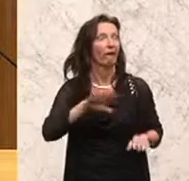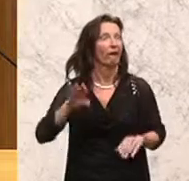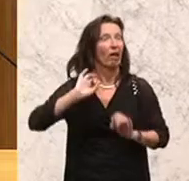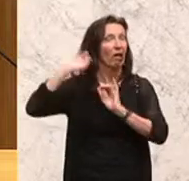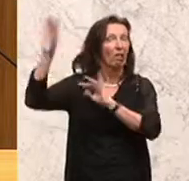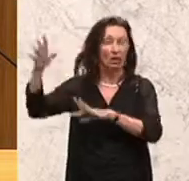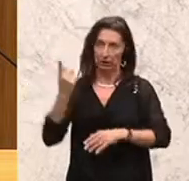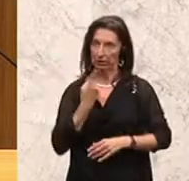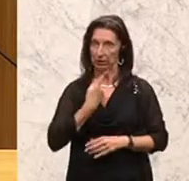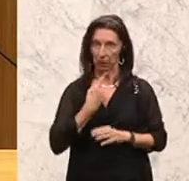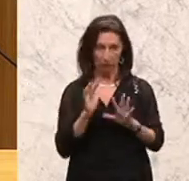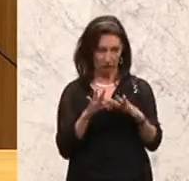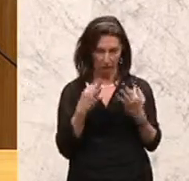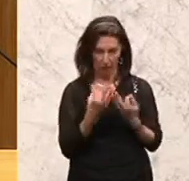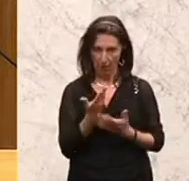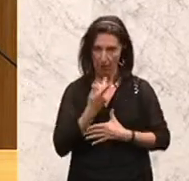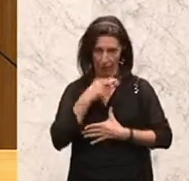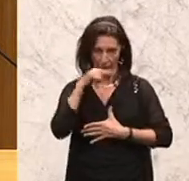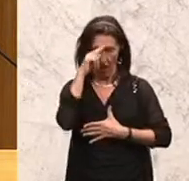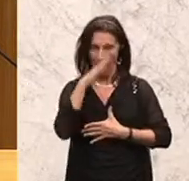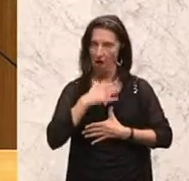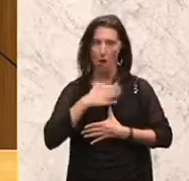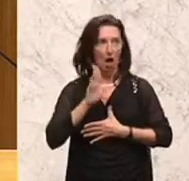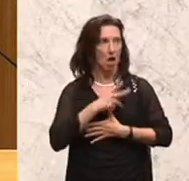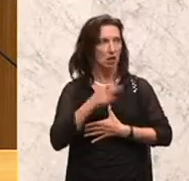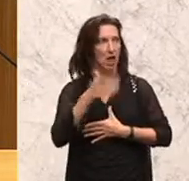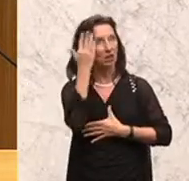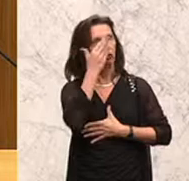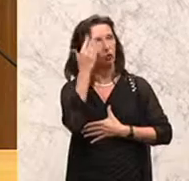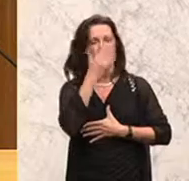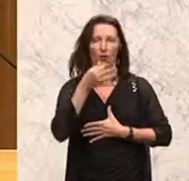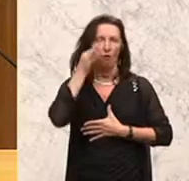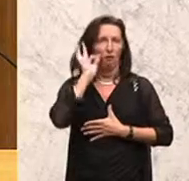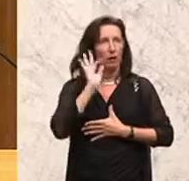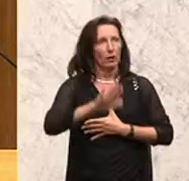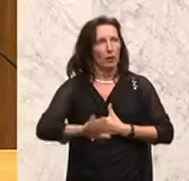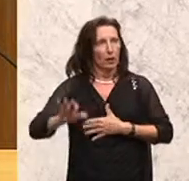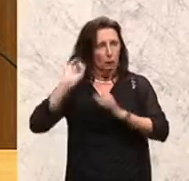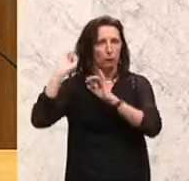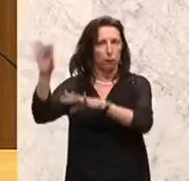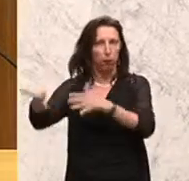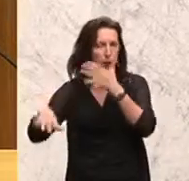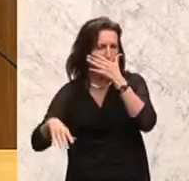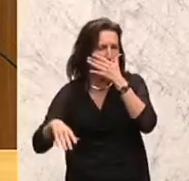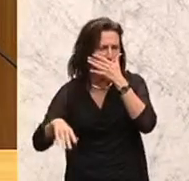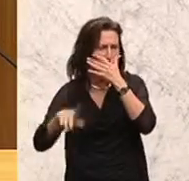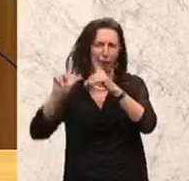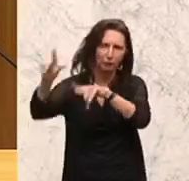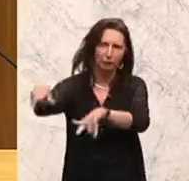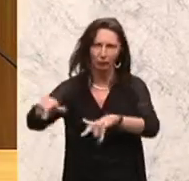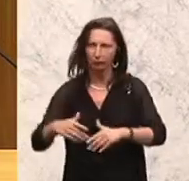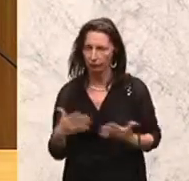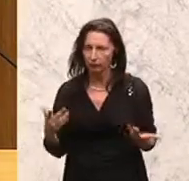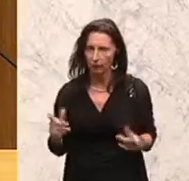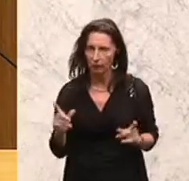als Familienvater könnte mir es nicht vorstellen, dass ich meine Frauen, meine Kinder zurücklasse unter den Bedingungen, die auch uns geschildert werden.